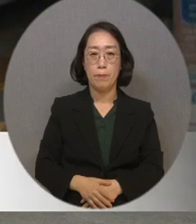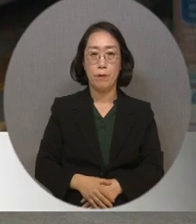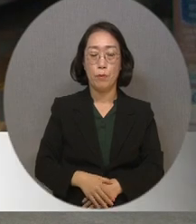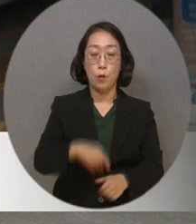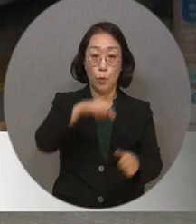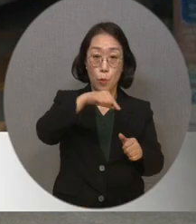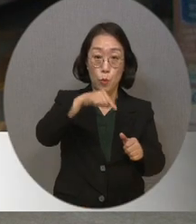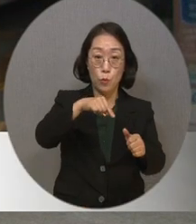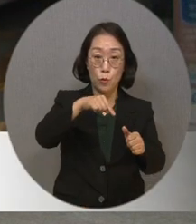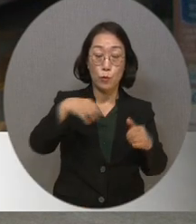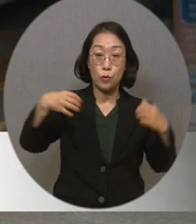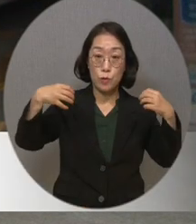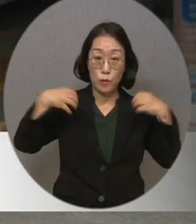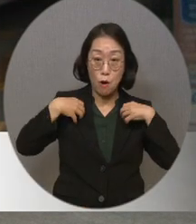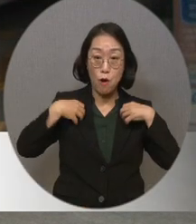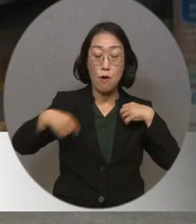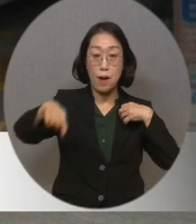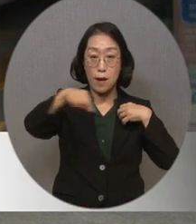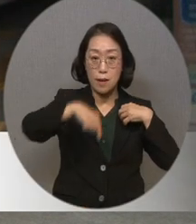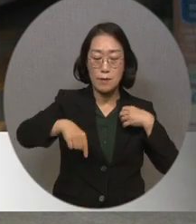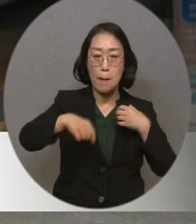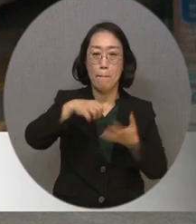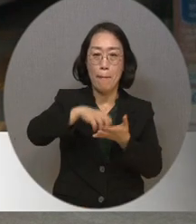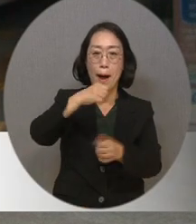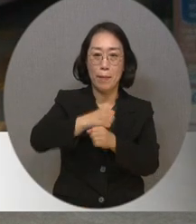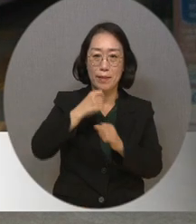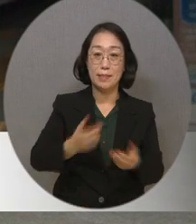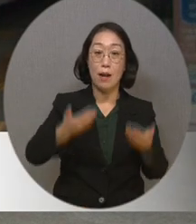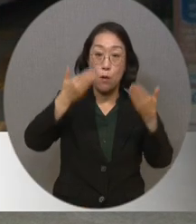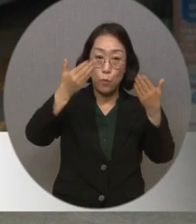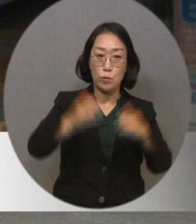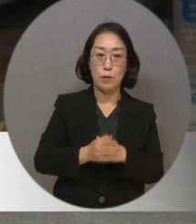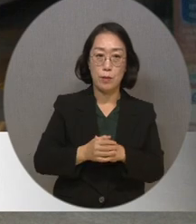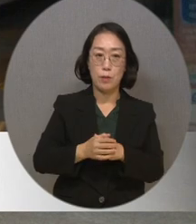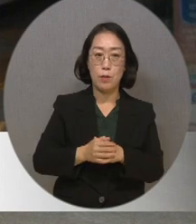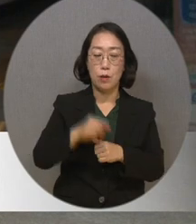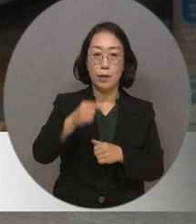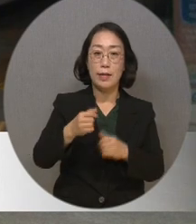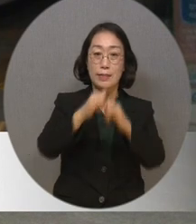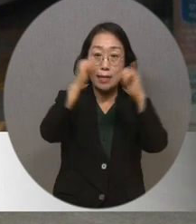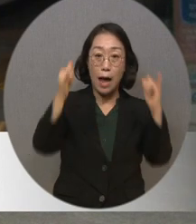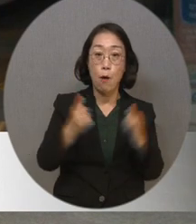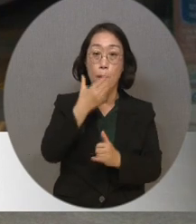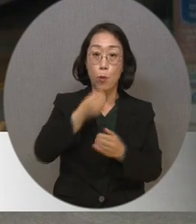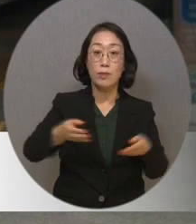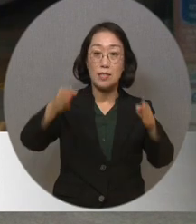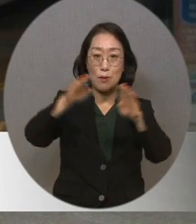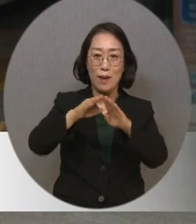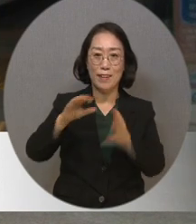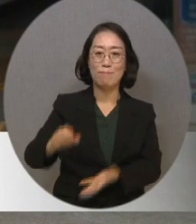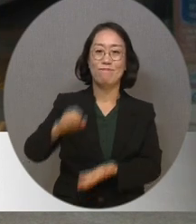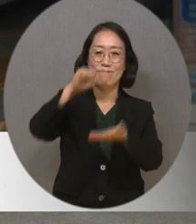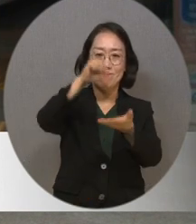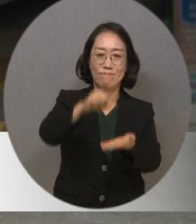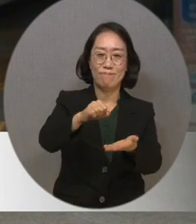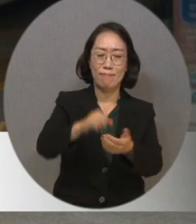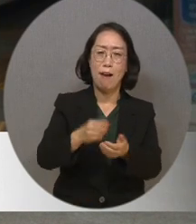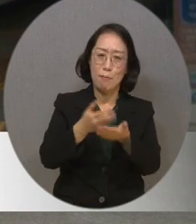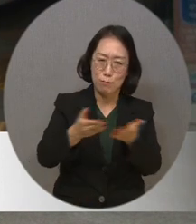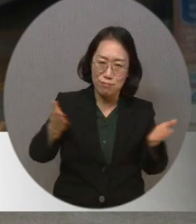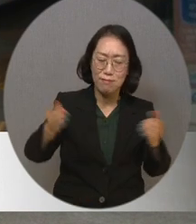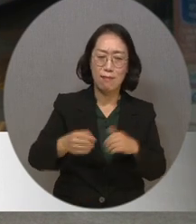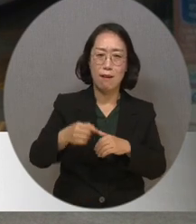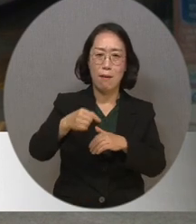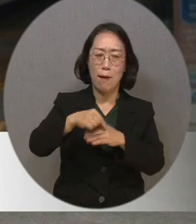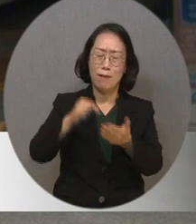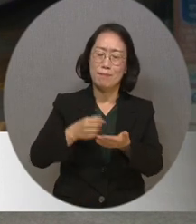서부교육지원청 학교운영위원회 주최로 빵 만들기 봉사를 해서 여기 영도구 사회복지관에 기부를 했는데요. 너무 뜻깊은